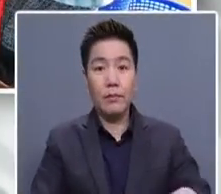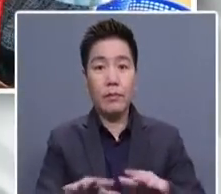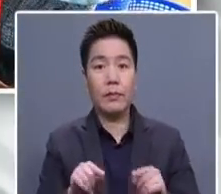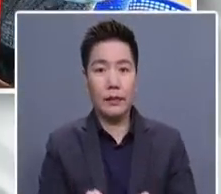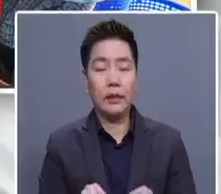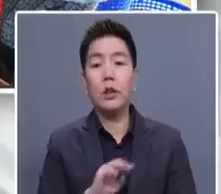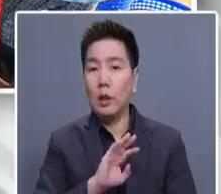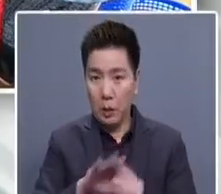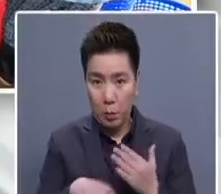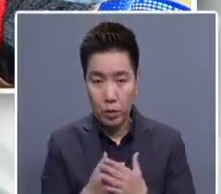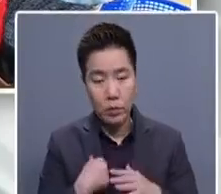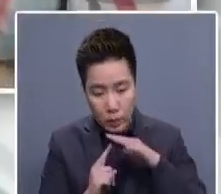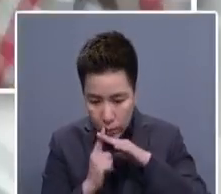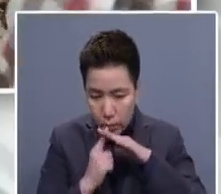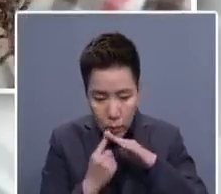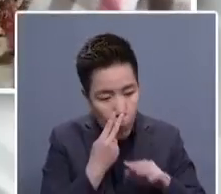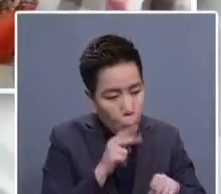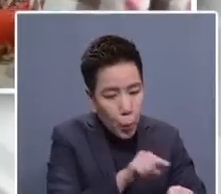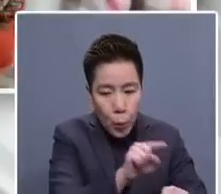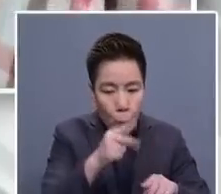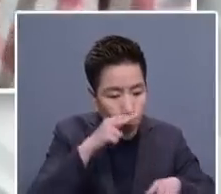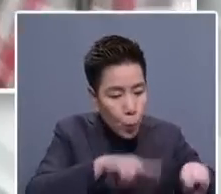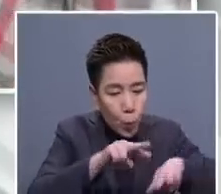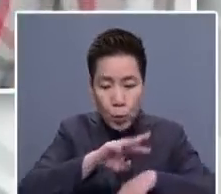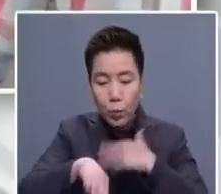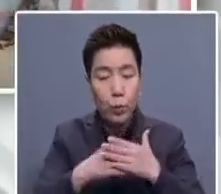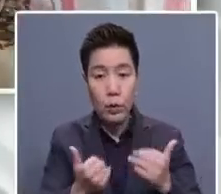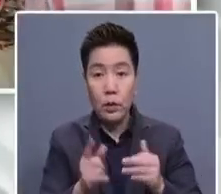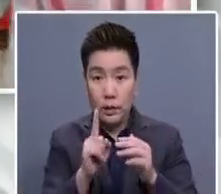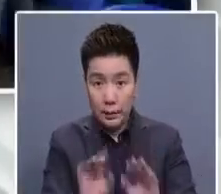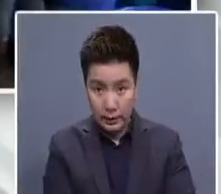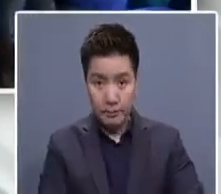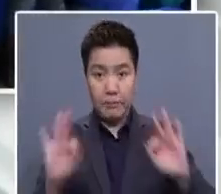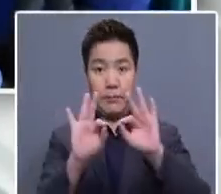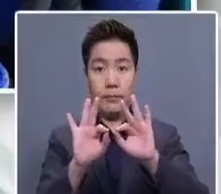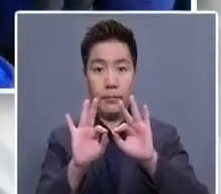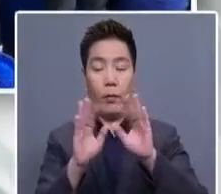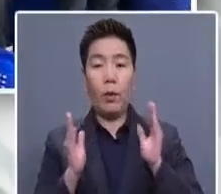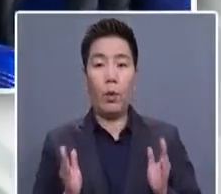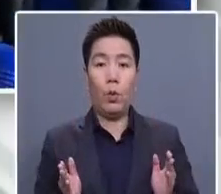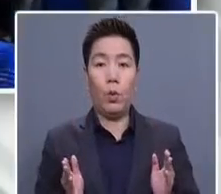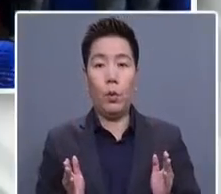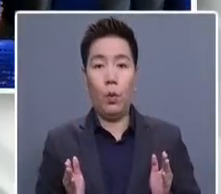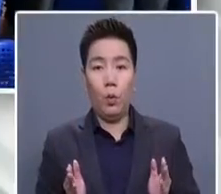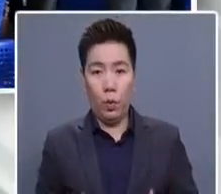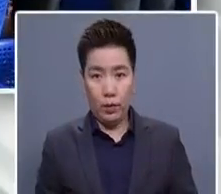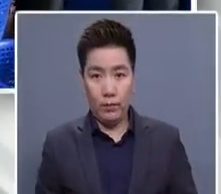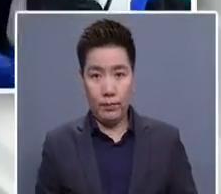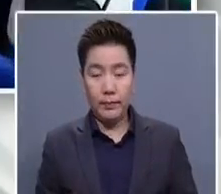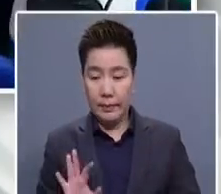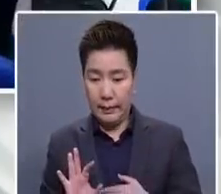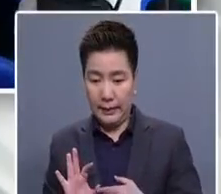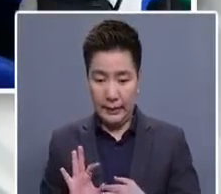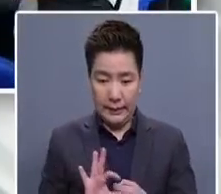ครับทั้งหมดเลยทีนี้เราก็ในมาตรการอันหนึ่งที่สำคัญมากเลยก็คือคนที่เกี่ยวข้องกับตล